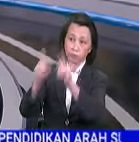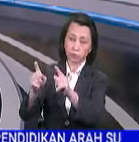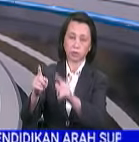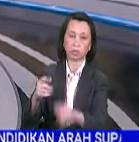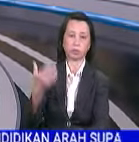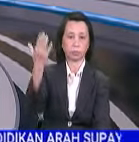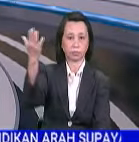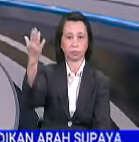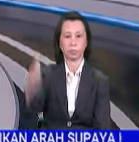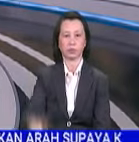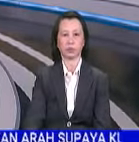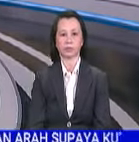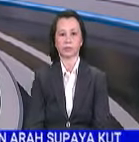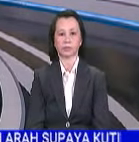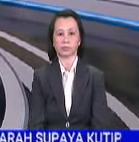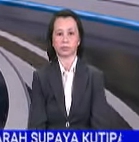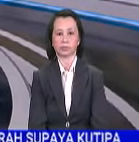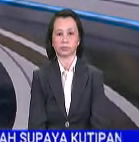Omar. Silakan, Kahar.